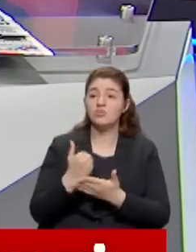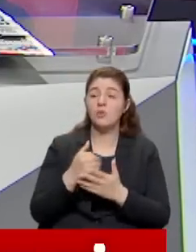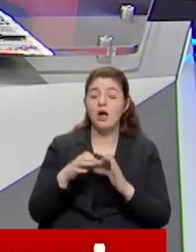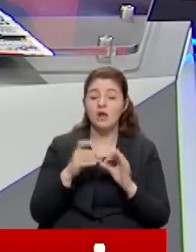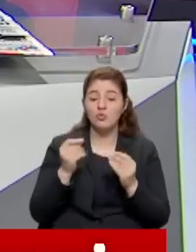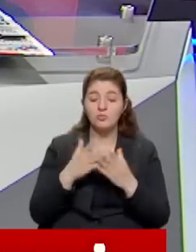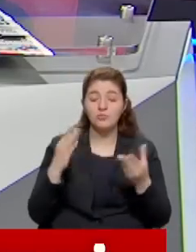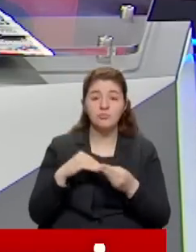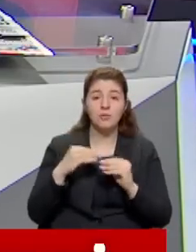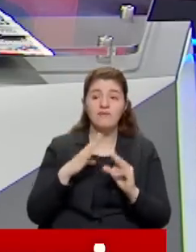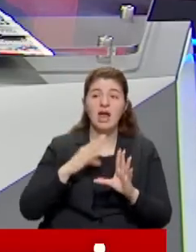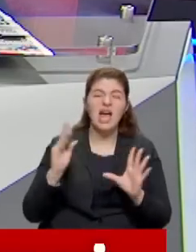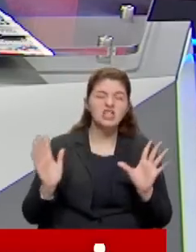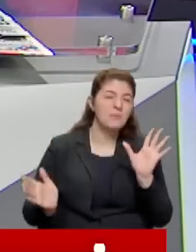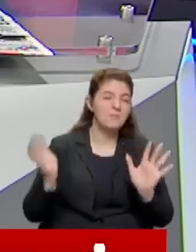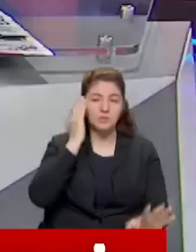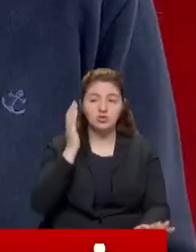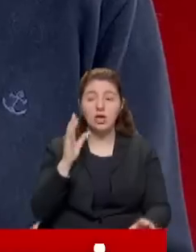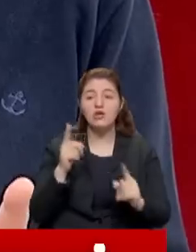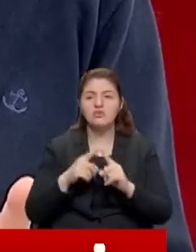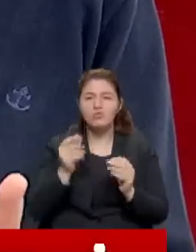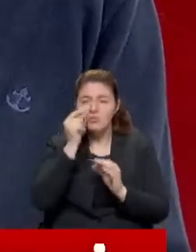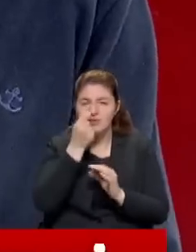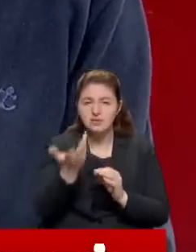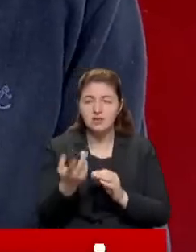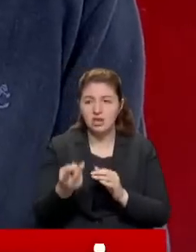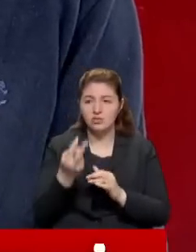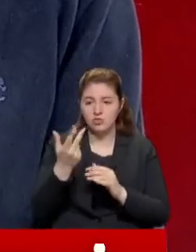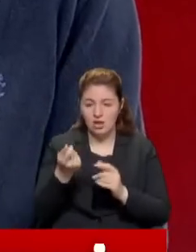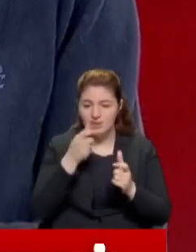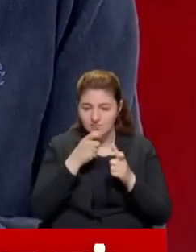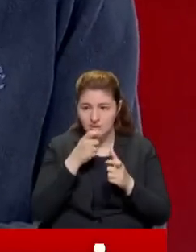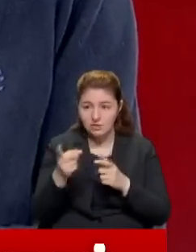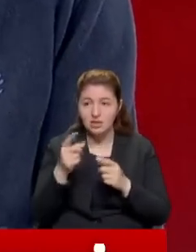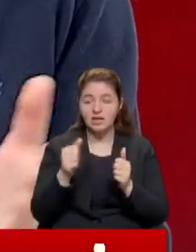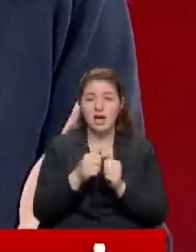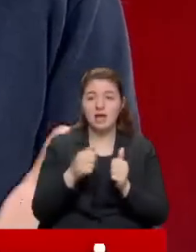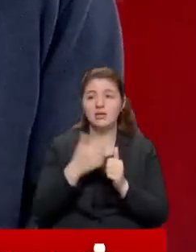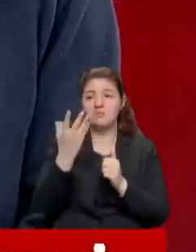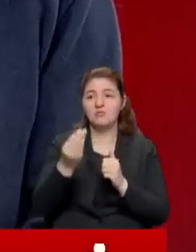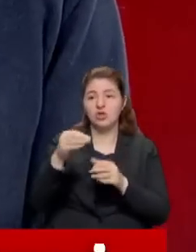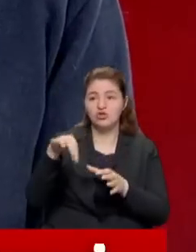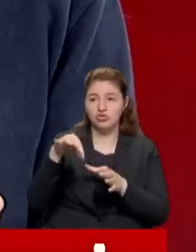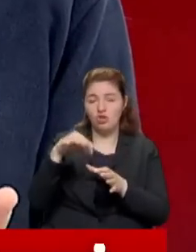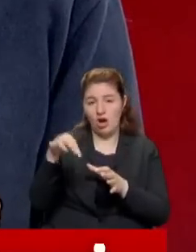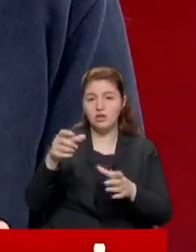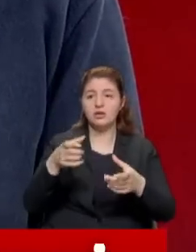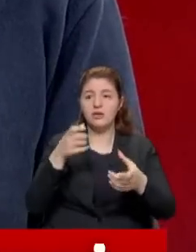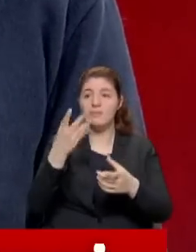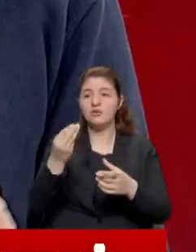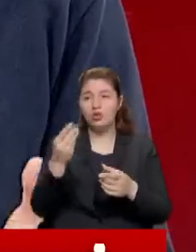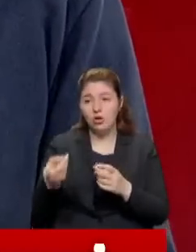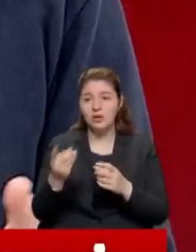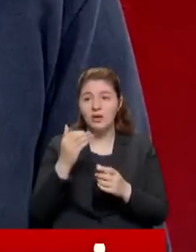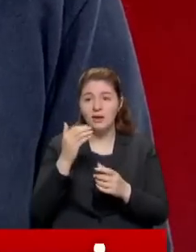bir problematik var her şeyden önce. Çünkü hesap çok basit. 7,5 lira simit, yanında 5 liralık da çay ve 5 liralık